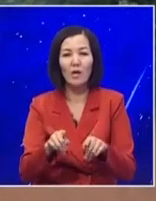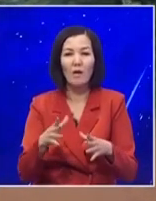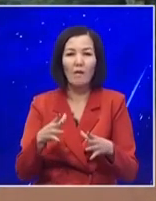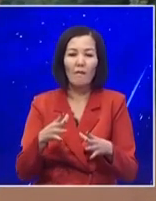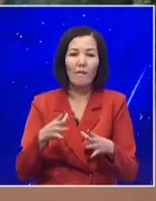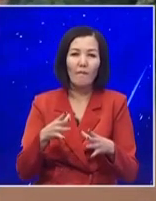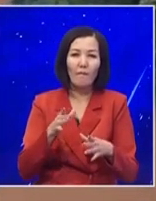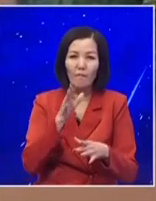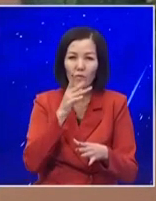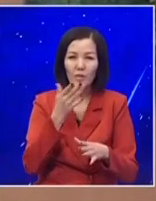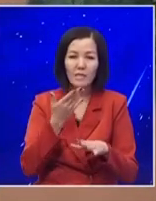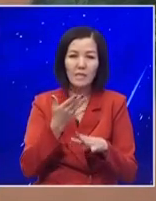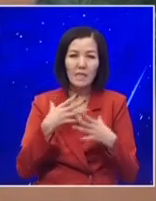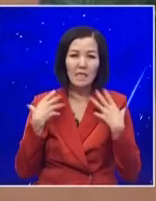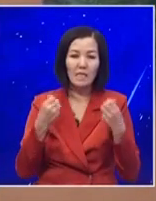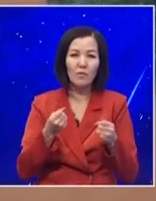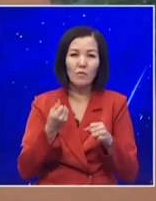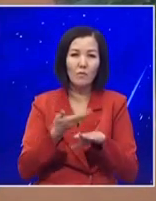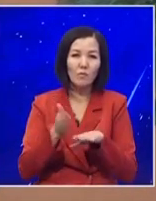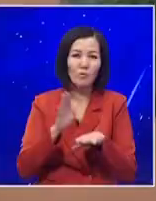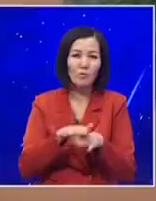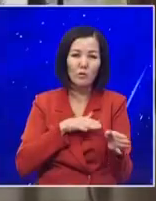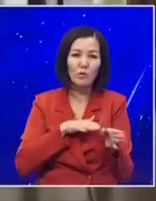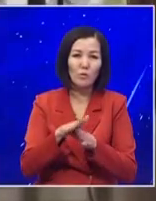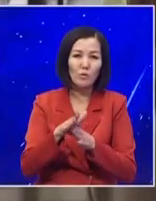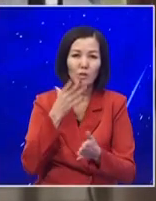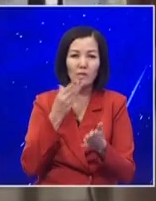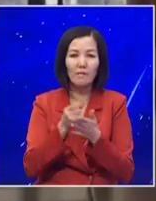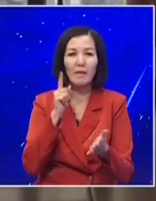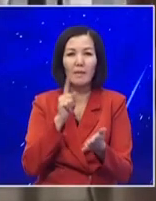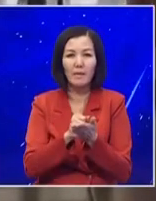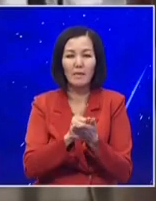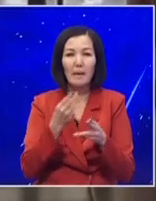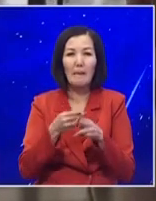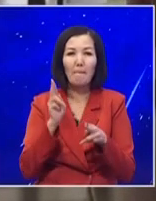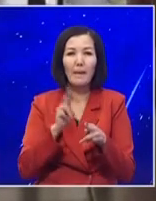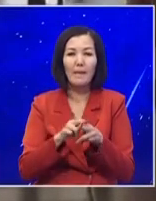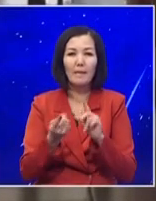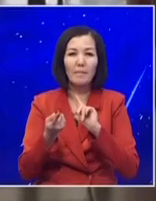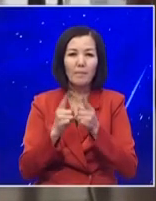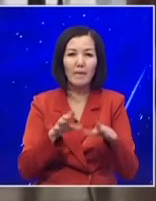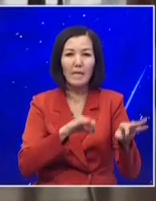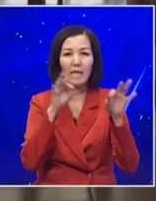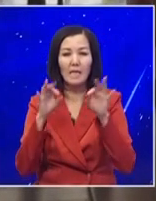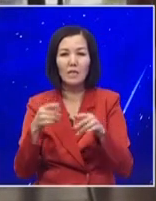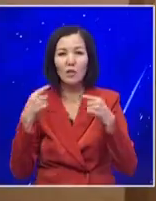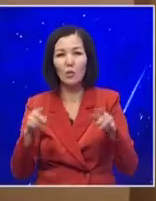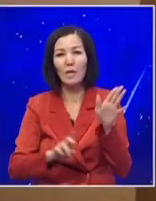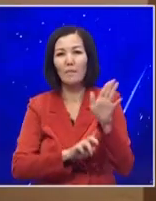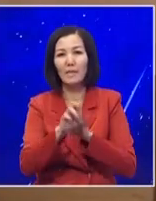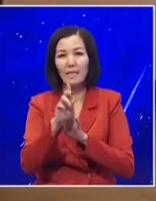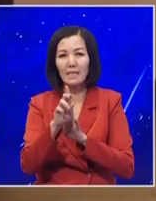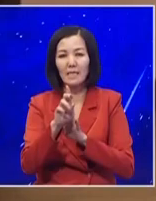и здоровья уже сложно исполнять свои обязанности. И потому им приходится думать о переезде в другие монастыри.